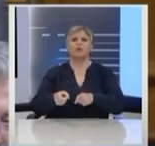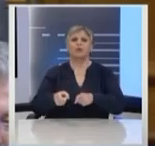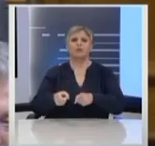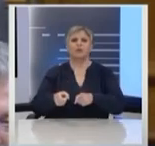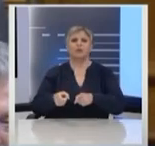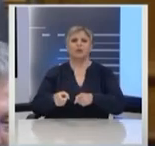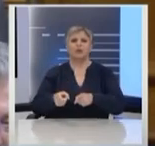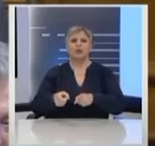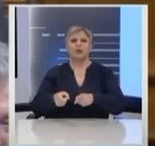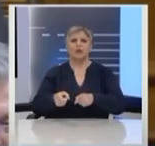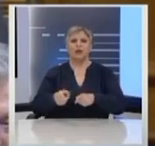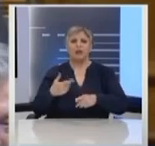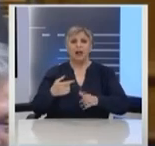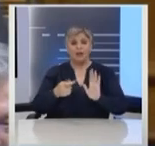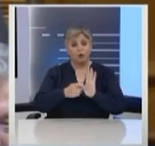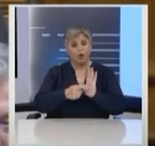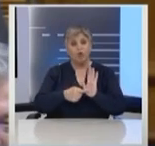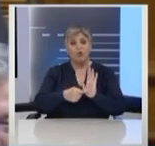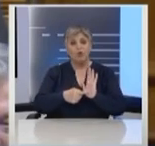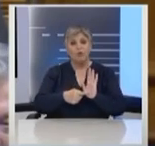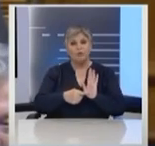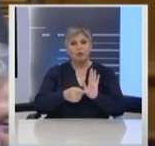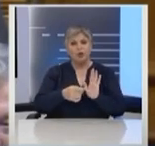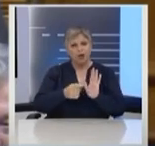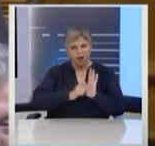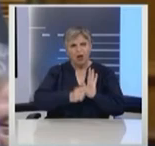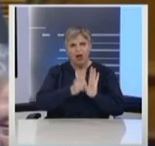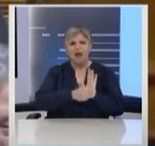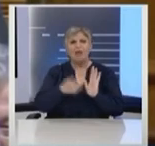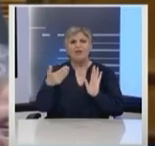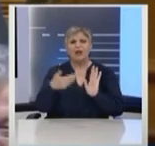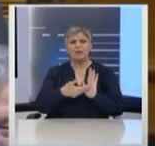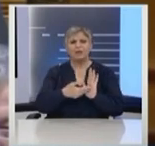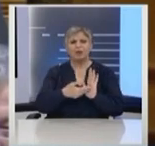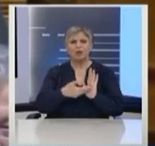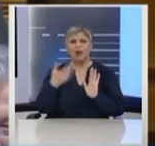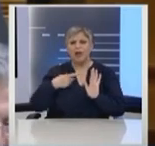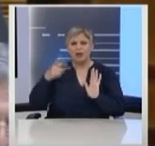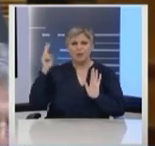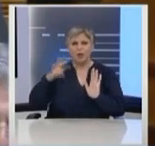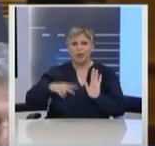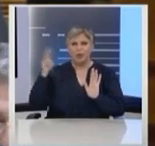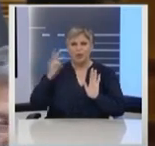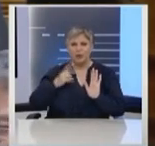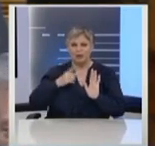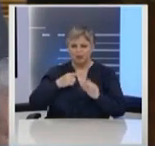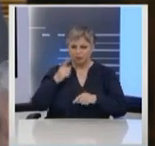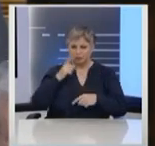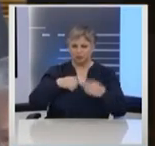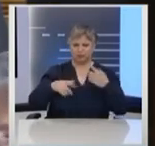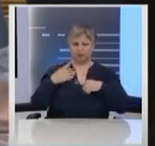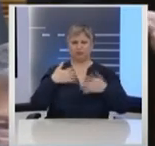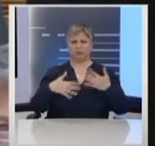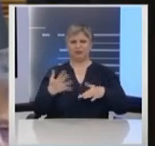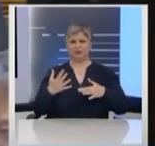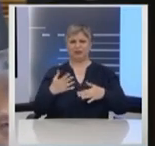Αυτό λέμε. Ποια υποκρισία λοιπόν σε αυτές τις δύο μέρες μας έχει οδηγήσει σε